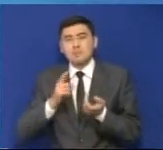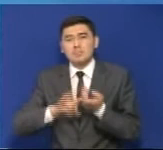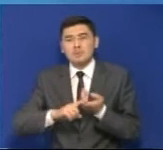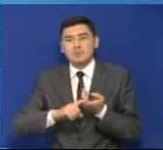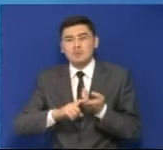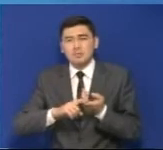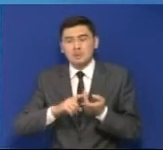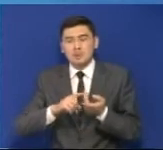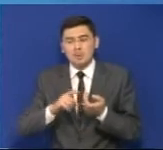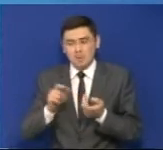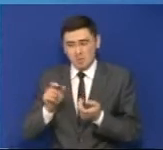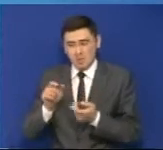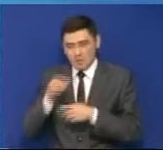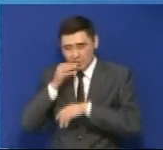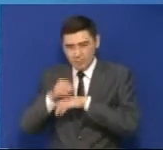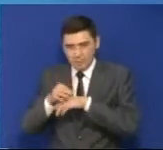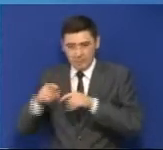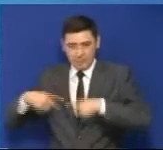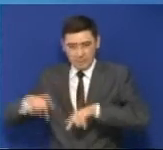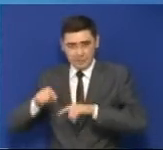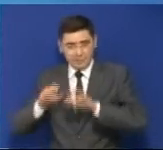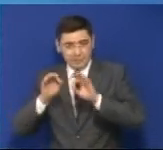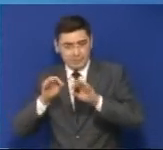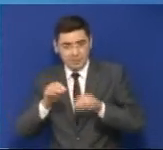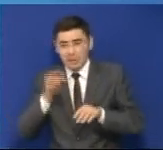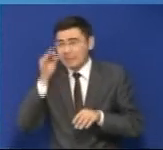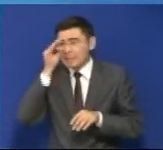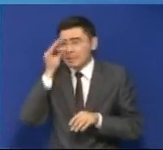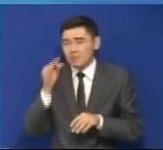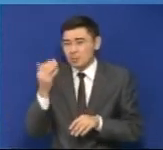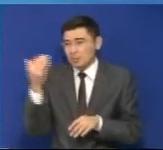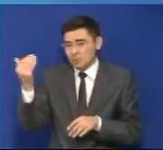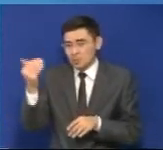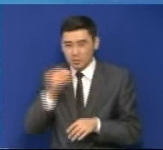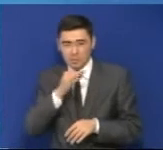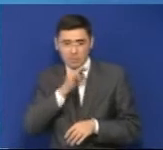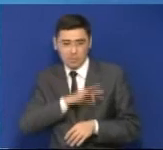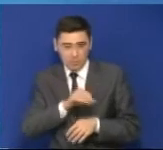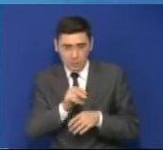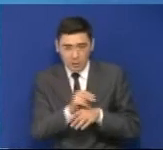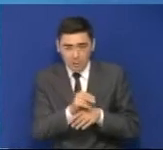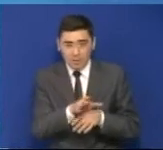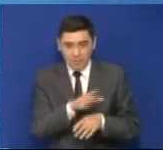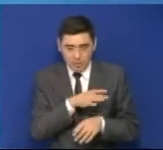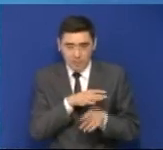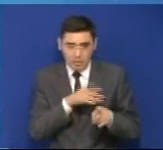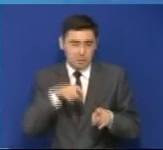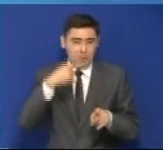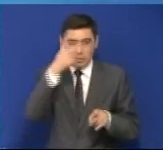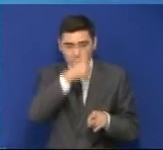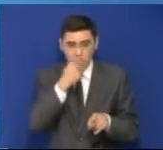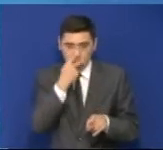мекеме өкілдерінің айтуынша қолданылған әдіс өзін өзі ақтайтын болса, неміс технологиясы алдағы уақытта да қолданылатын